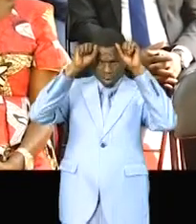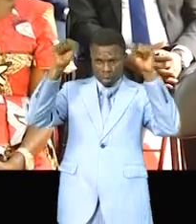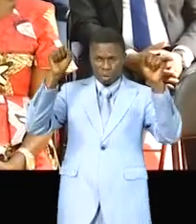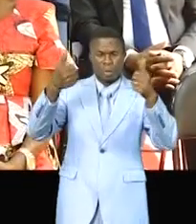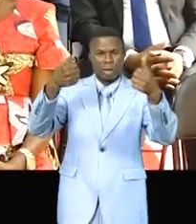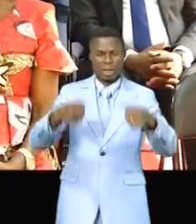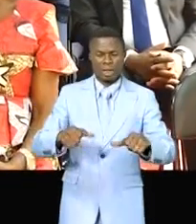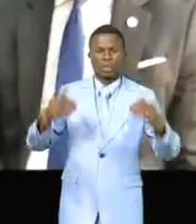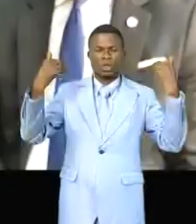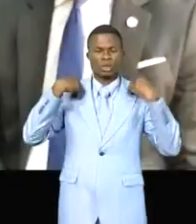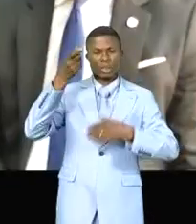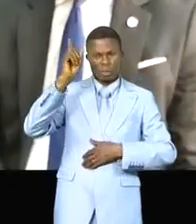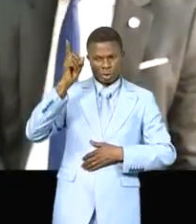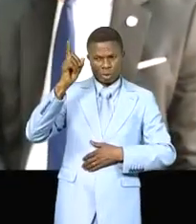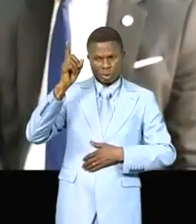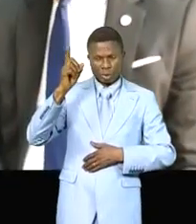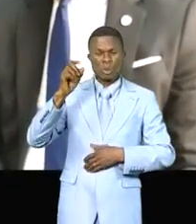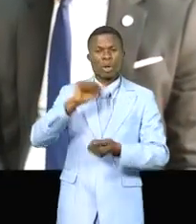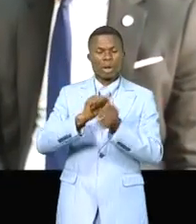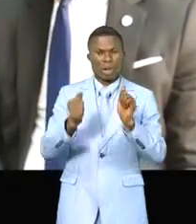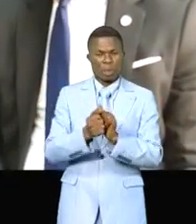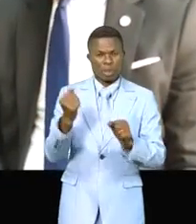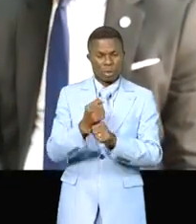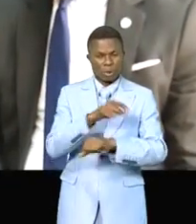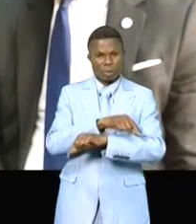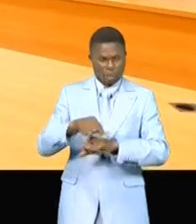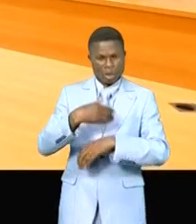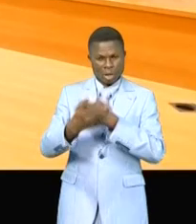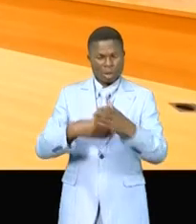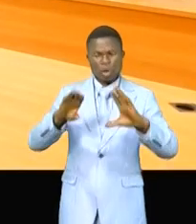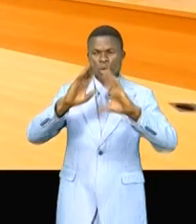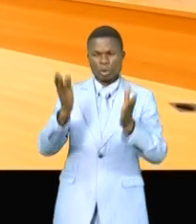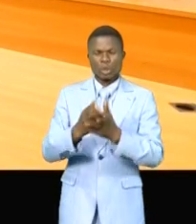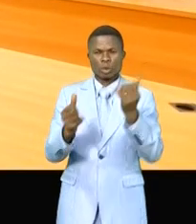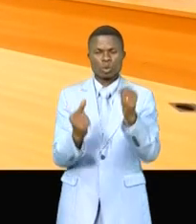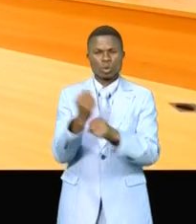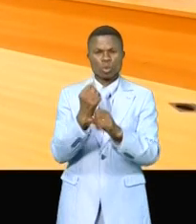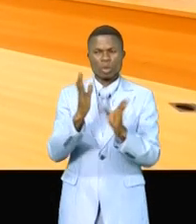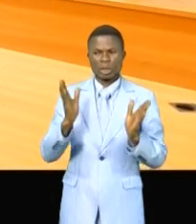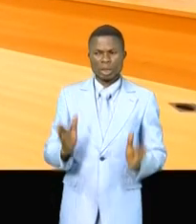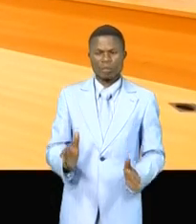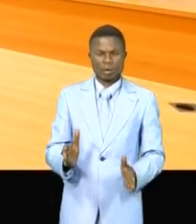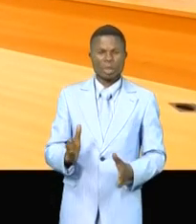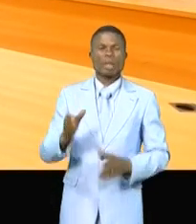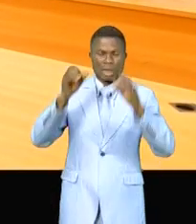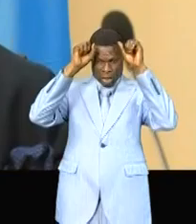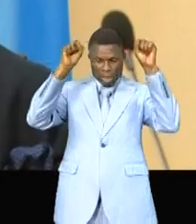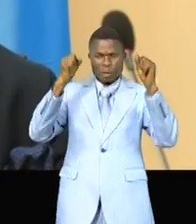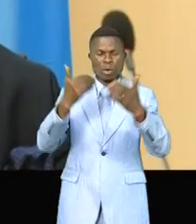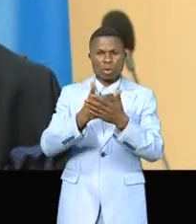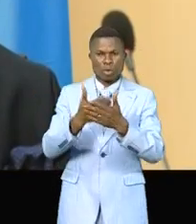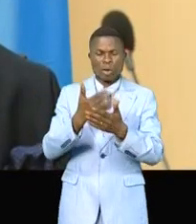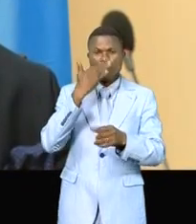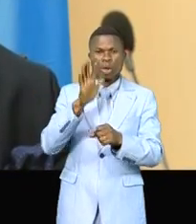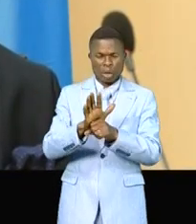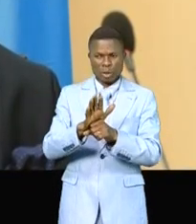le coordonnateur. Les enjeux de la Cour doivent être assumés par tout le personnel. Dieudonné Kalouba promet de mettre